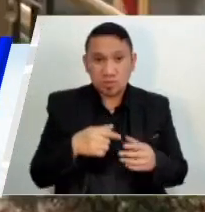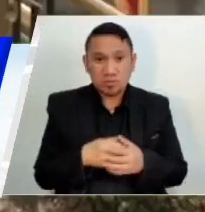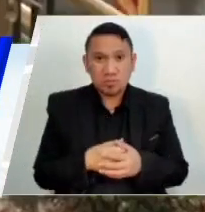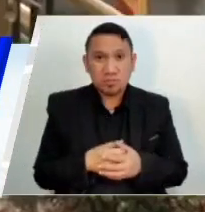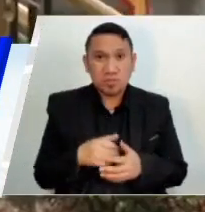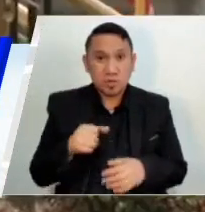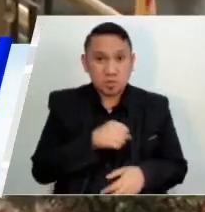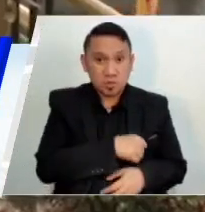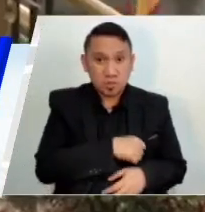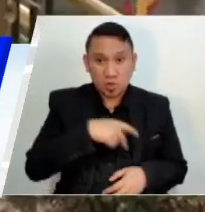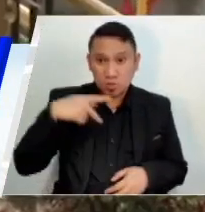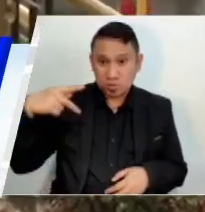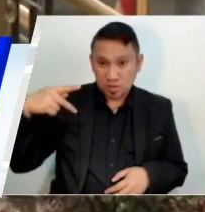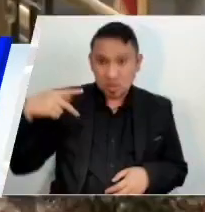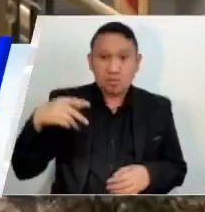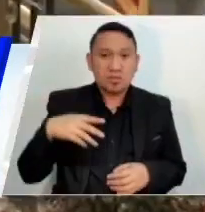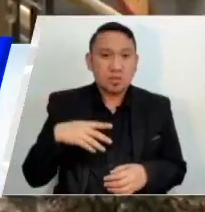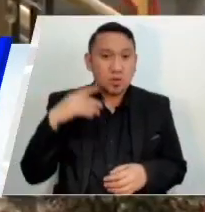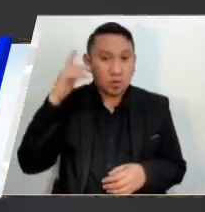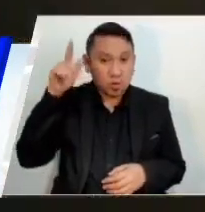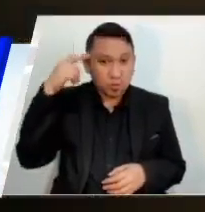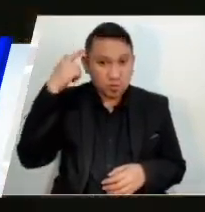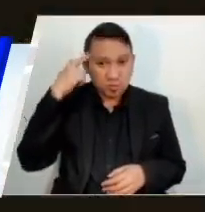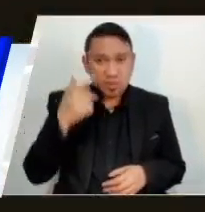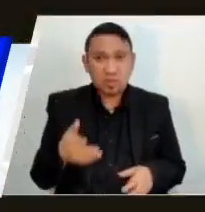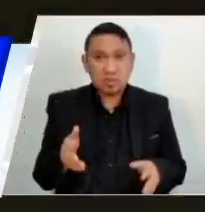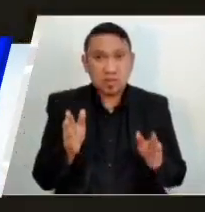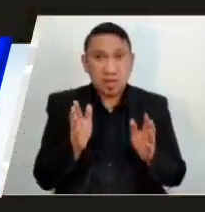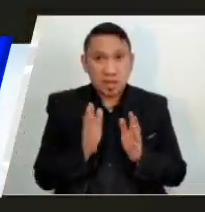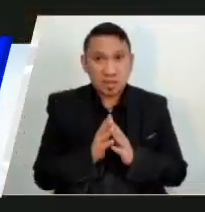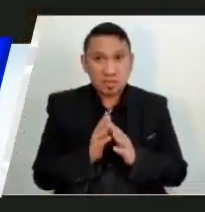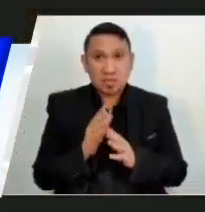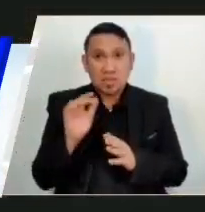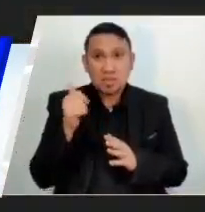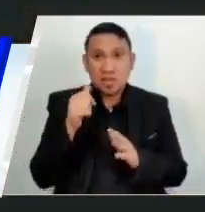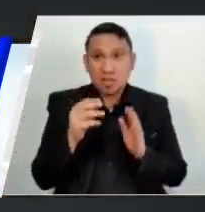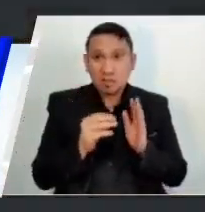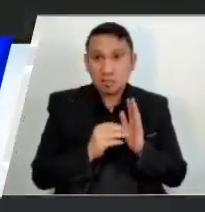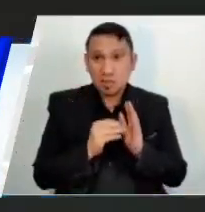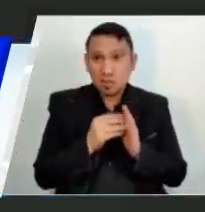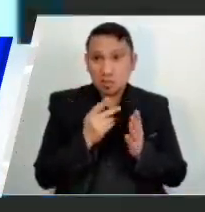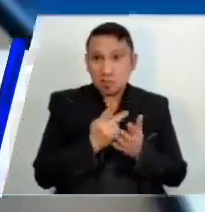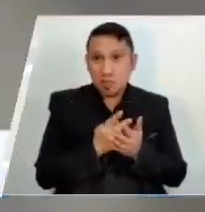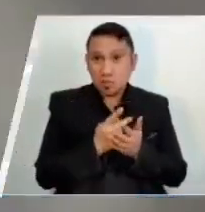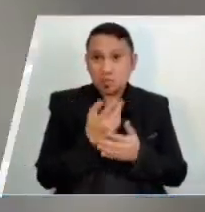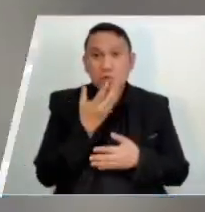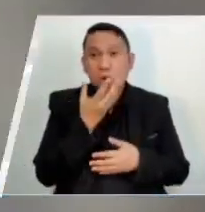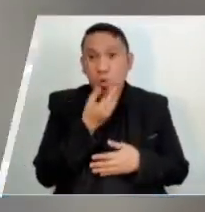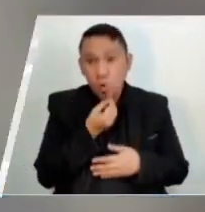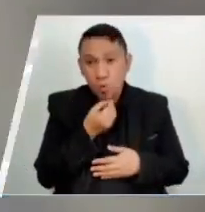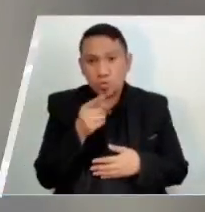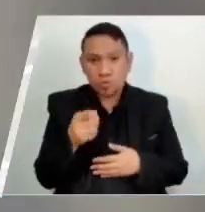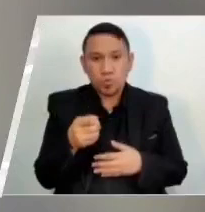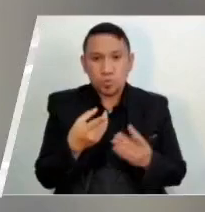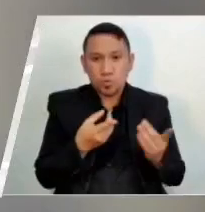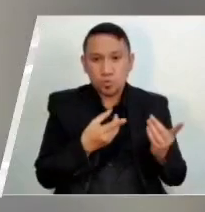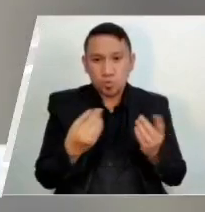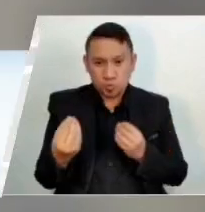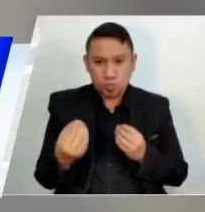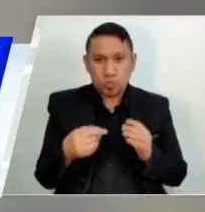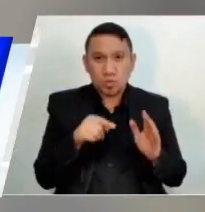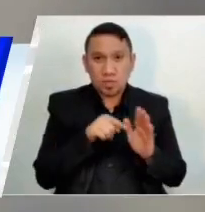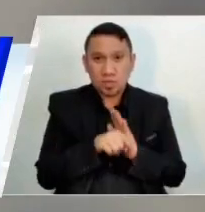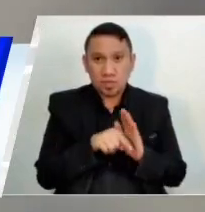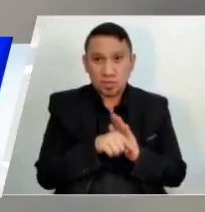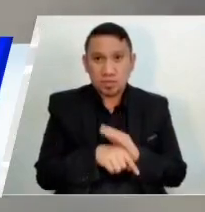Government nag-alok ng 1,000,000 pisong reward money para mahanap ang nasa likod ng krimen. Patay naman ang batang 10